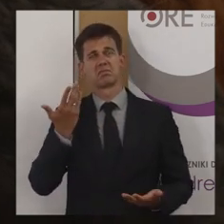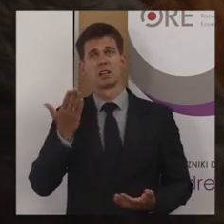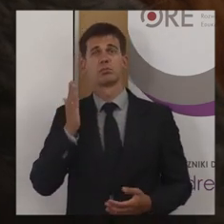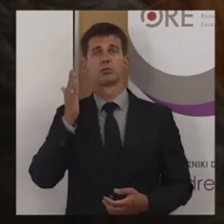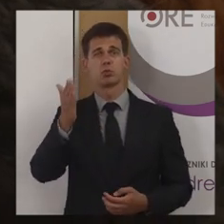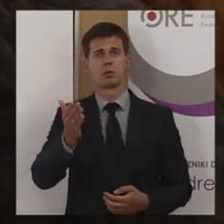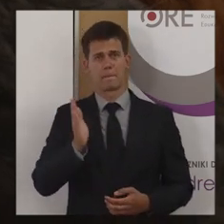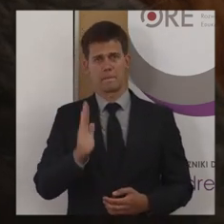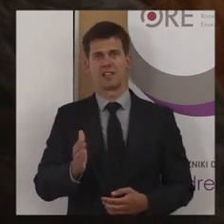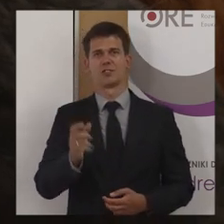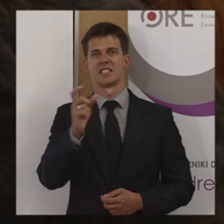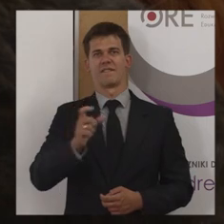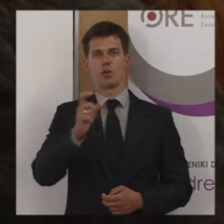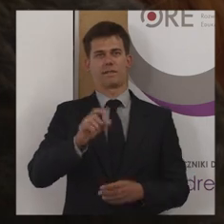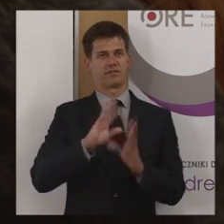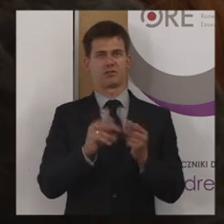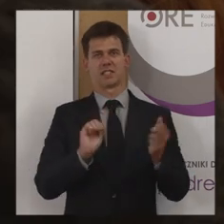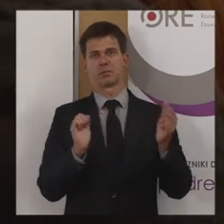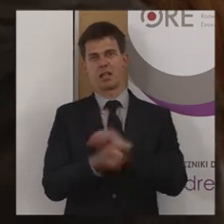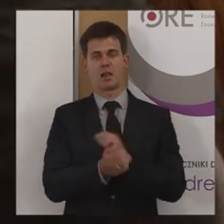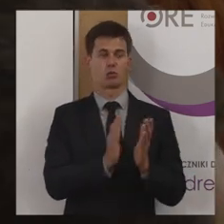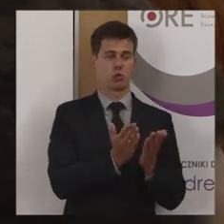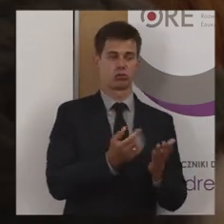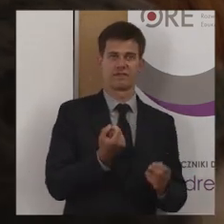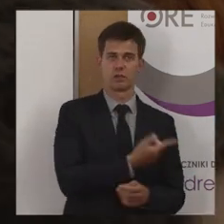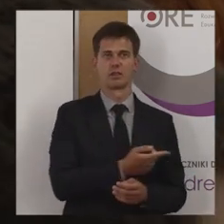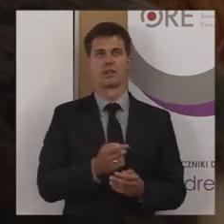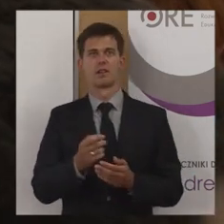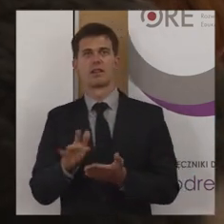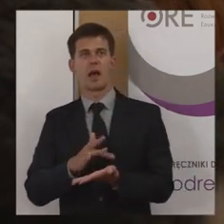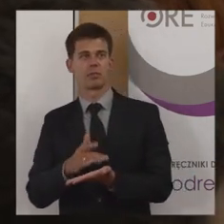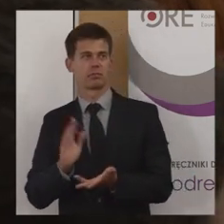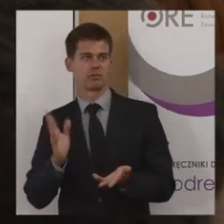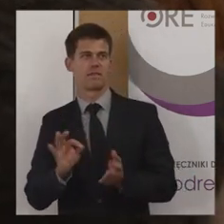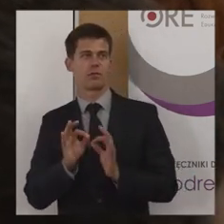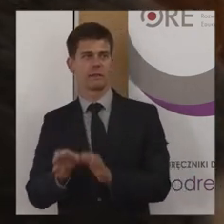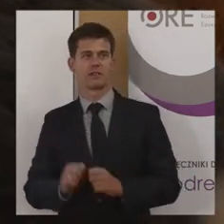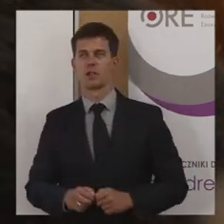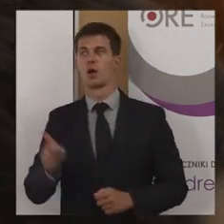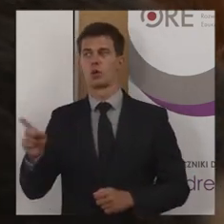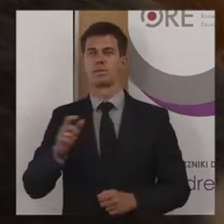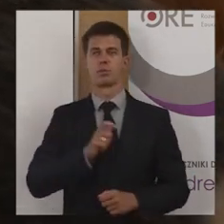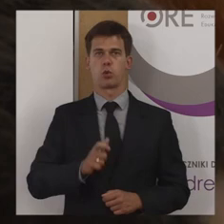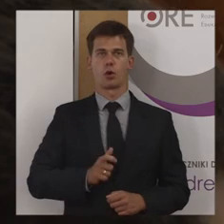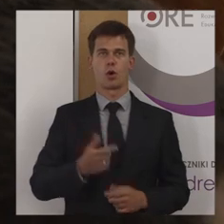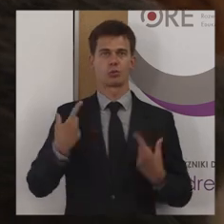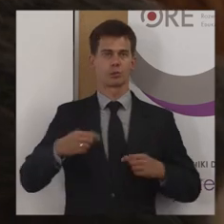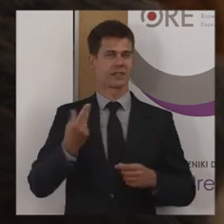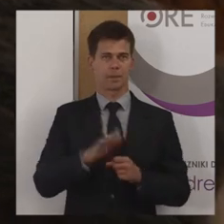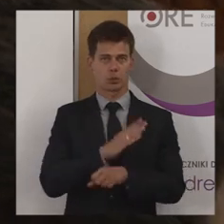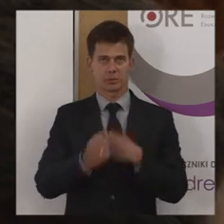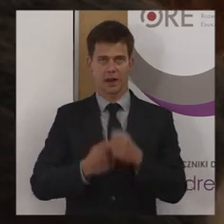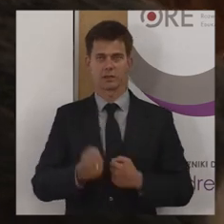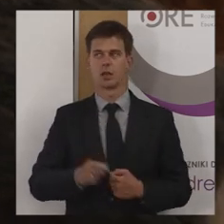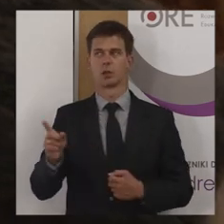będziemy się musieli z nią mierzyć. My w Biurze Pełnomocnika Rządu do Spraw Osób Niepełnosprawnych